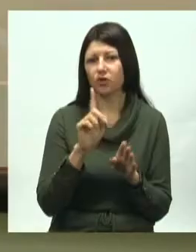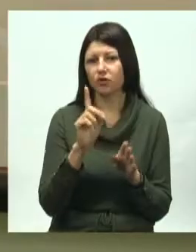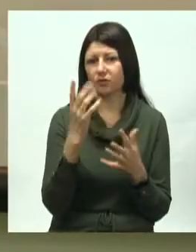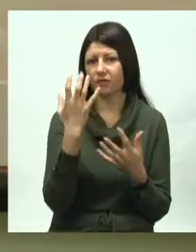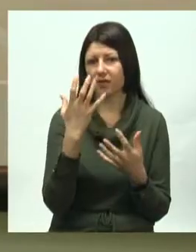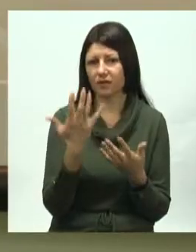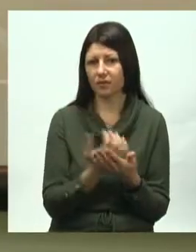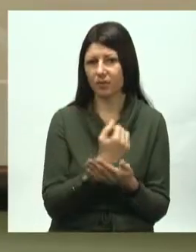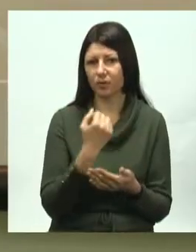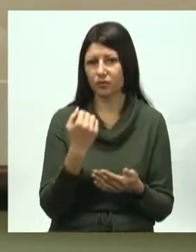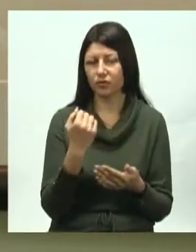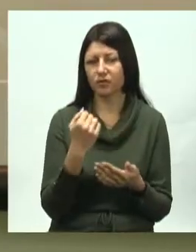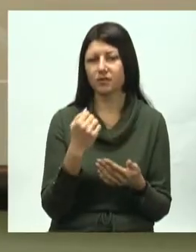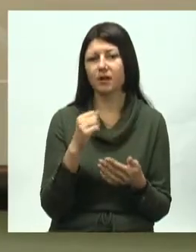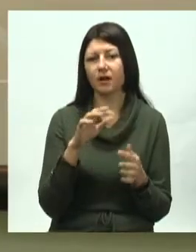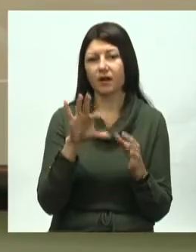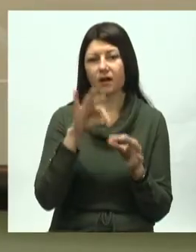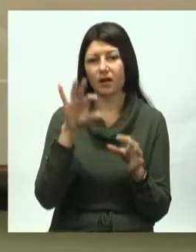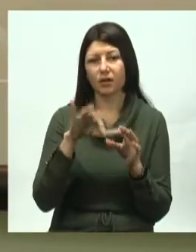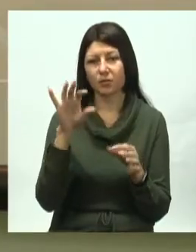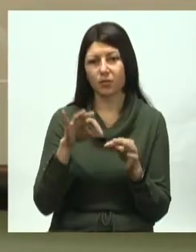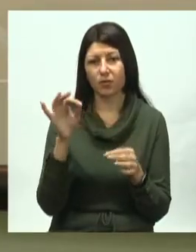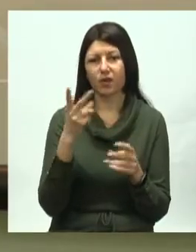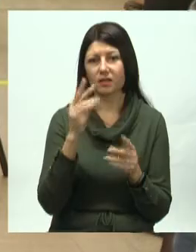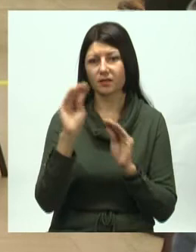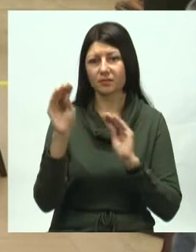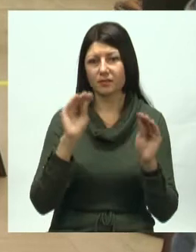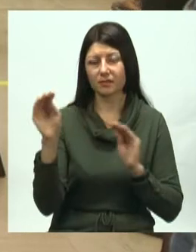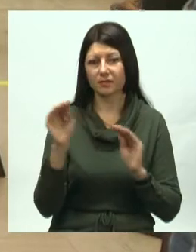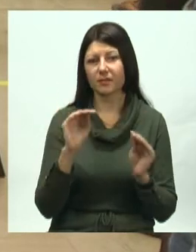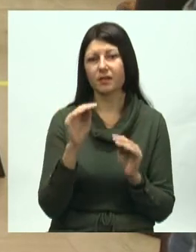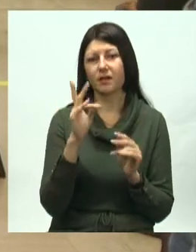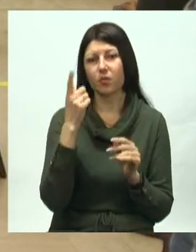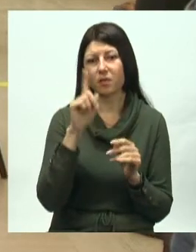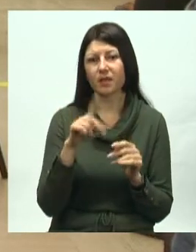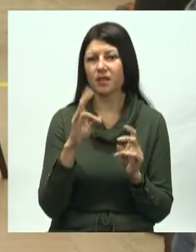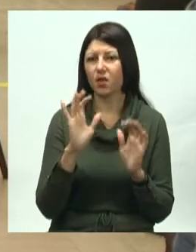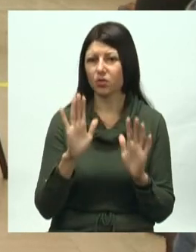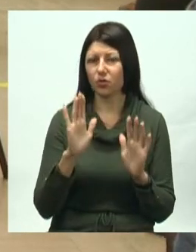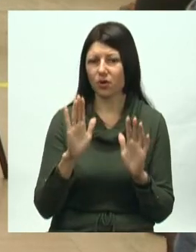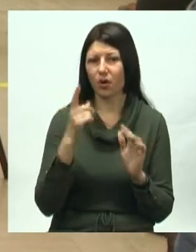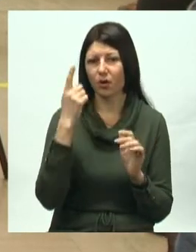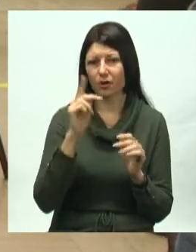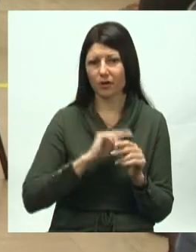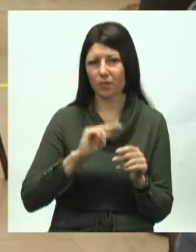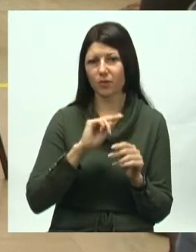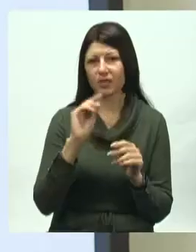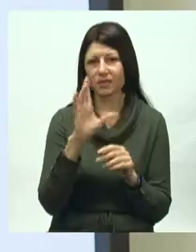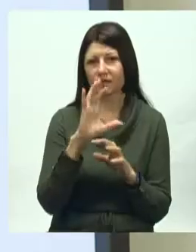образ. В ходе отбора работ для экспозиции оценивалось не только умение фотографа работать с кадром, но и так